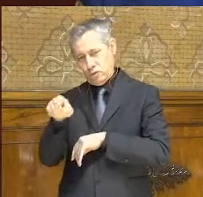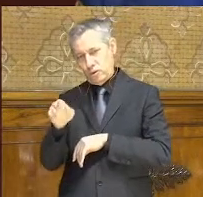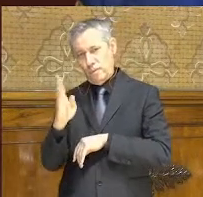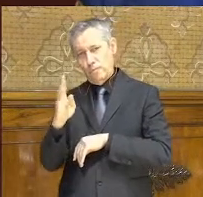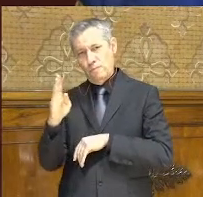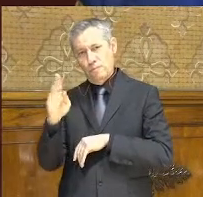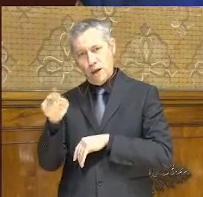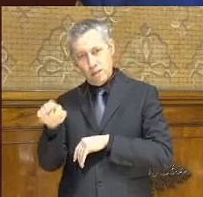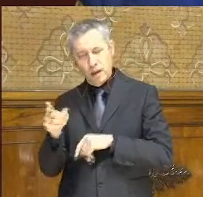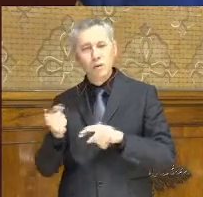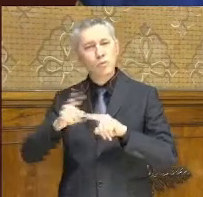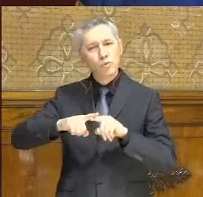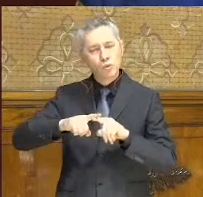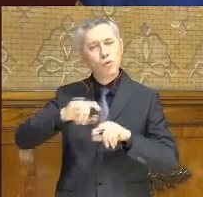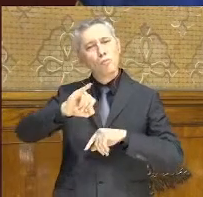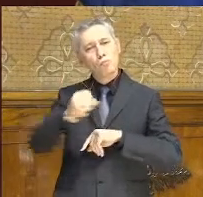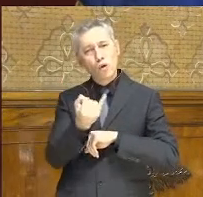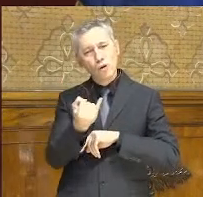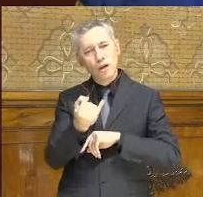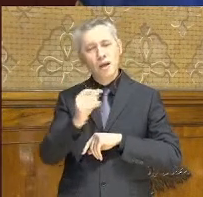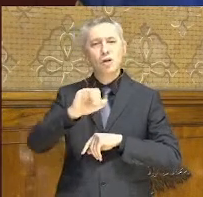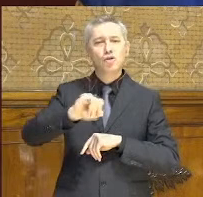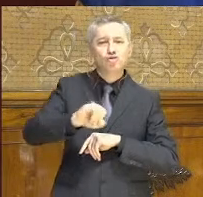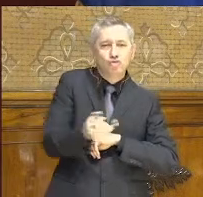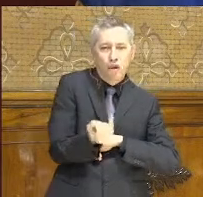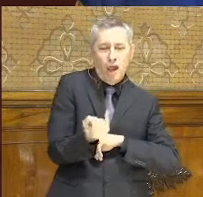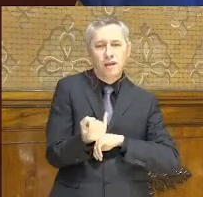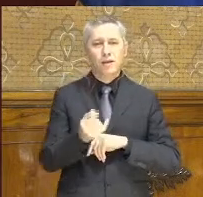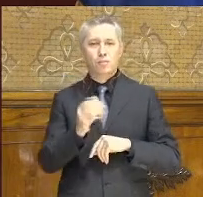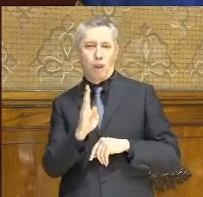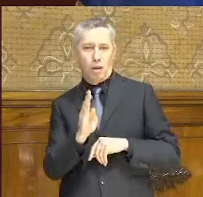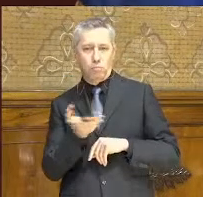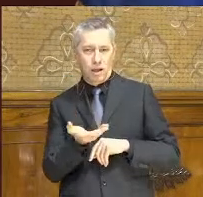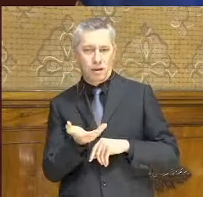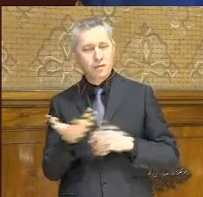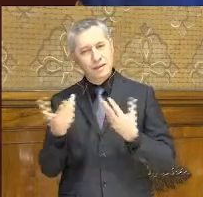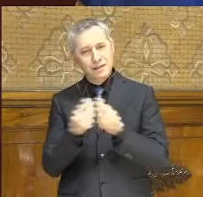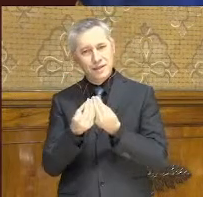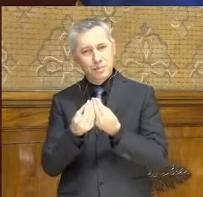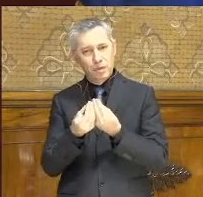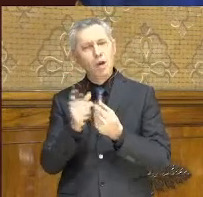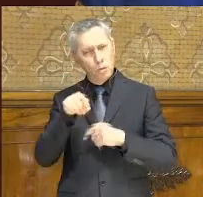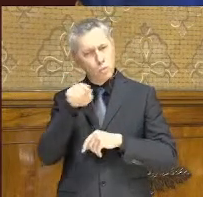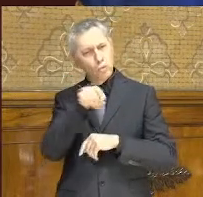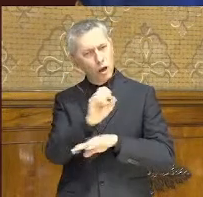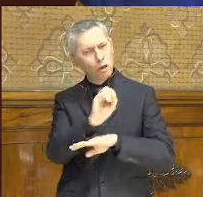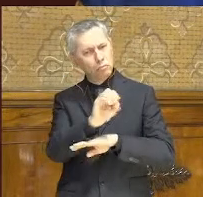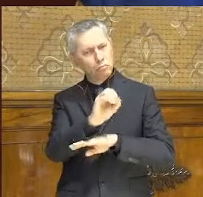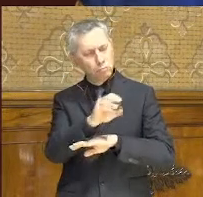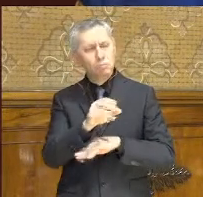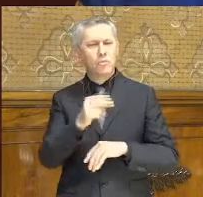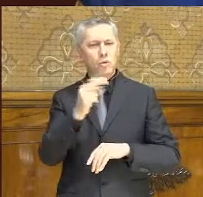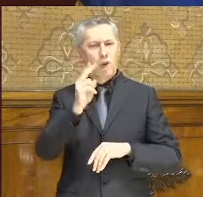moglie Jackie Bhabha, che è qui con noi e che è pure un'accademica di